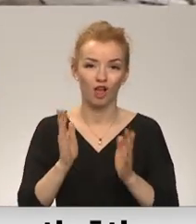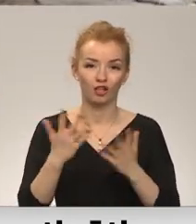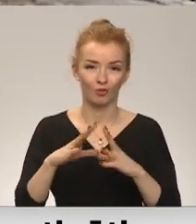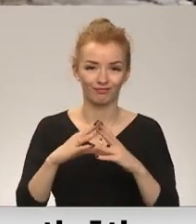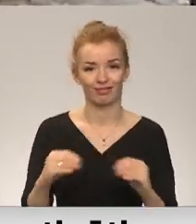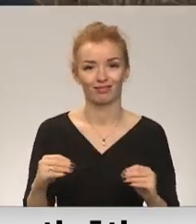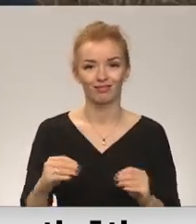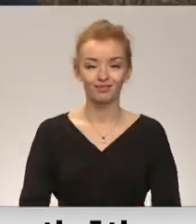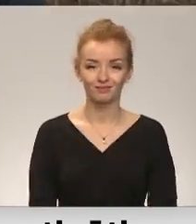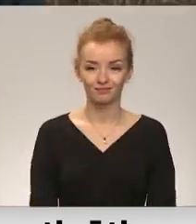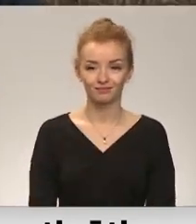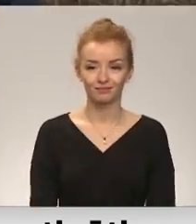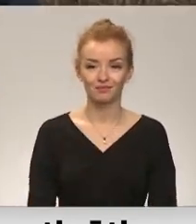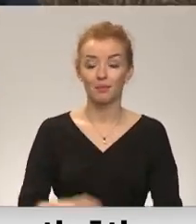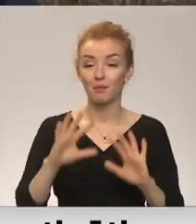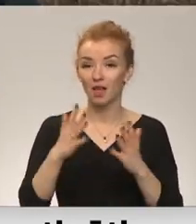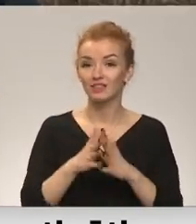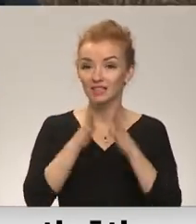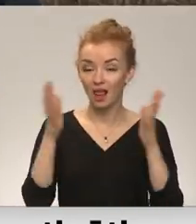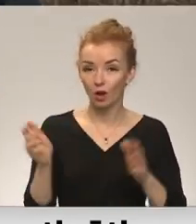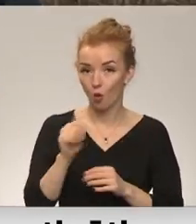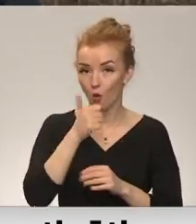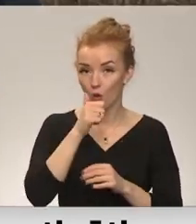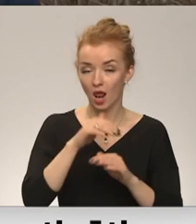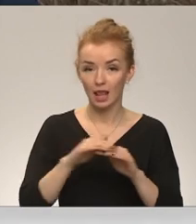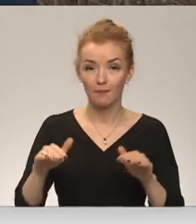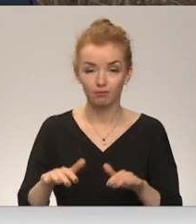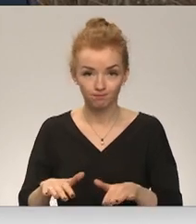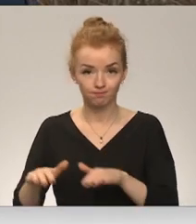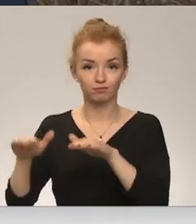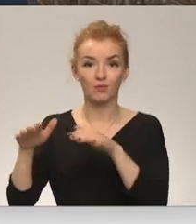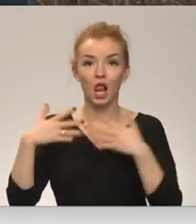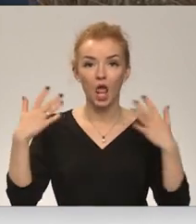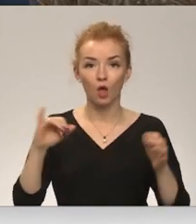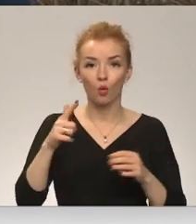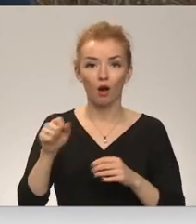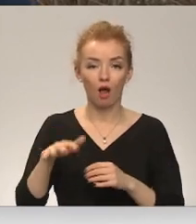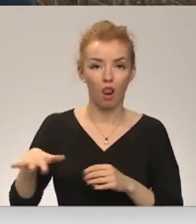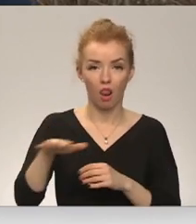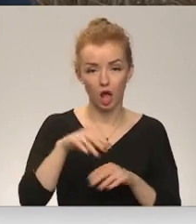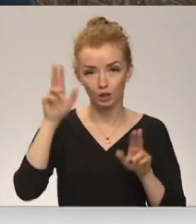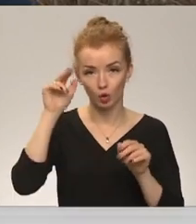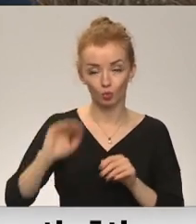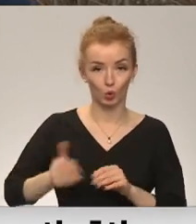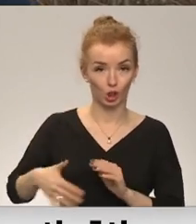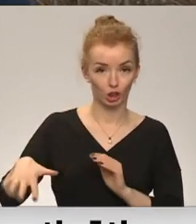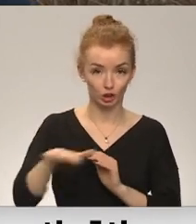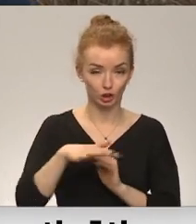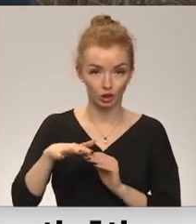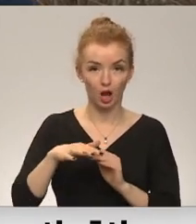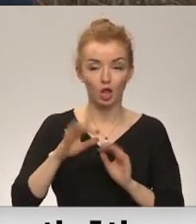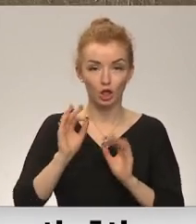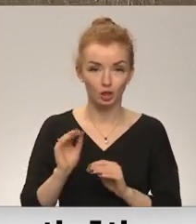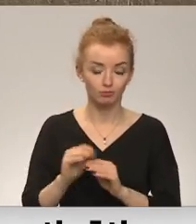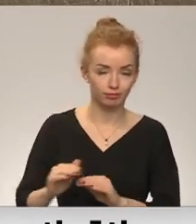nebija. Bet lielākais ūdens līmeņa kāpums fiksēts lielajā juglā pie Zaķumuižas. Tas pakāpies par 3